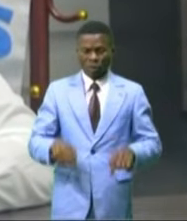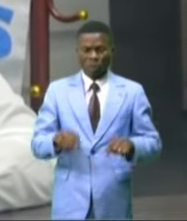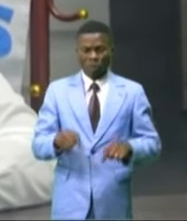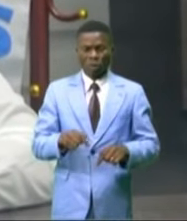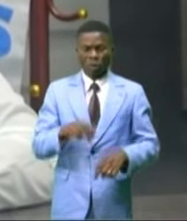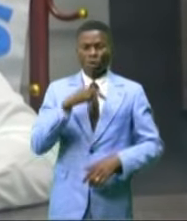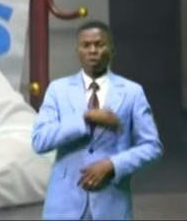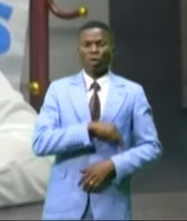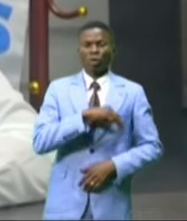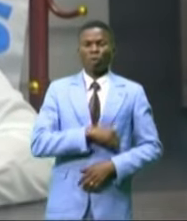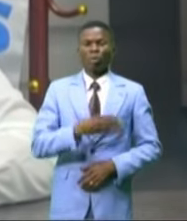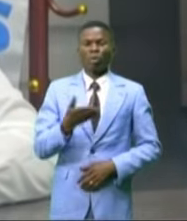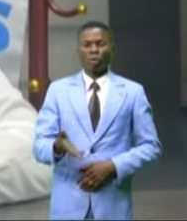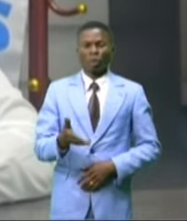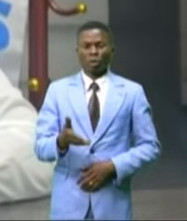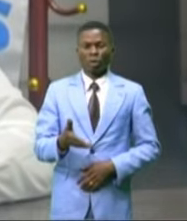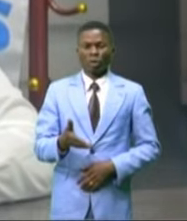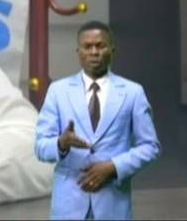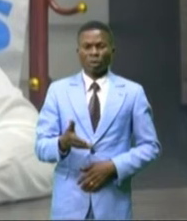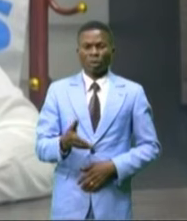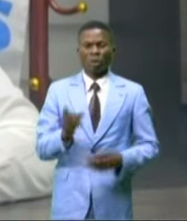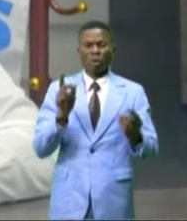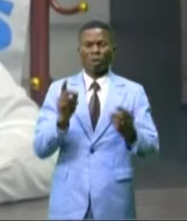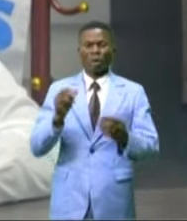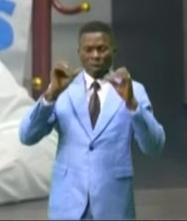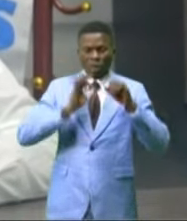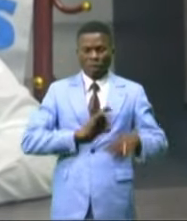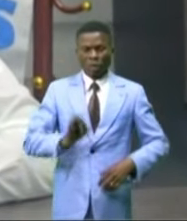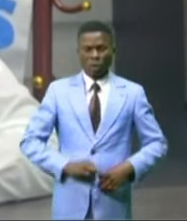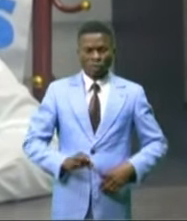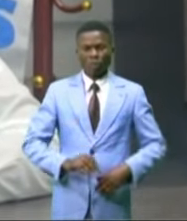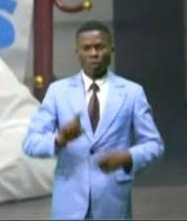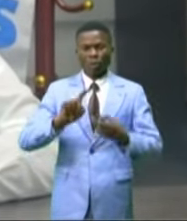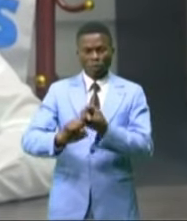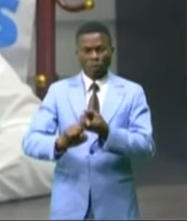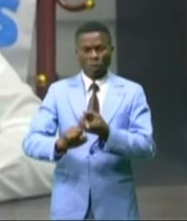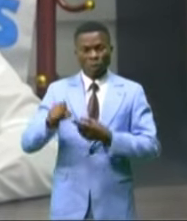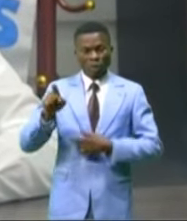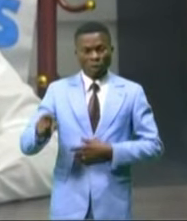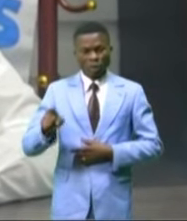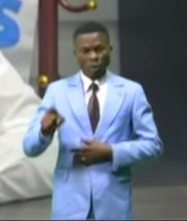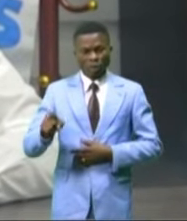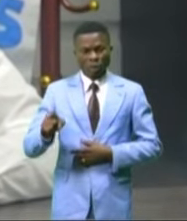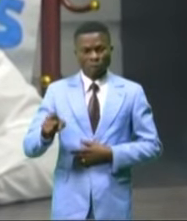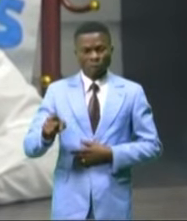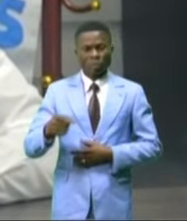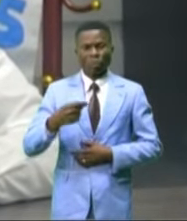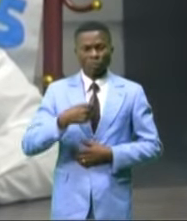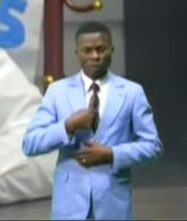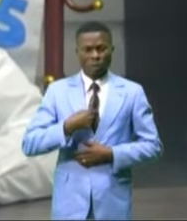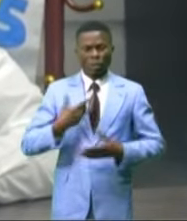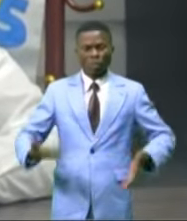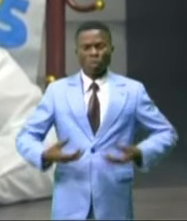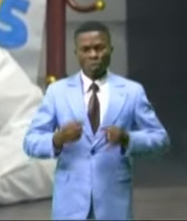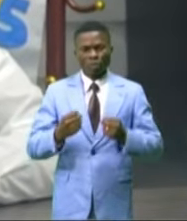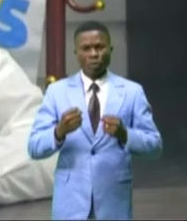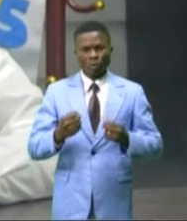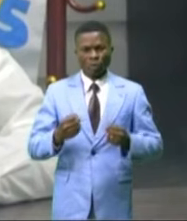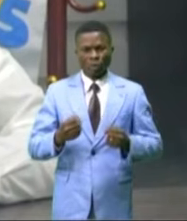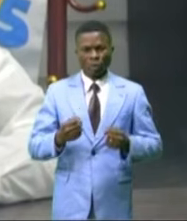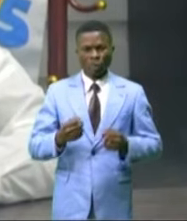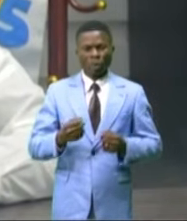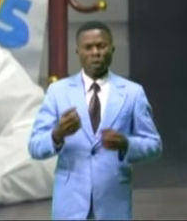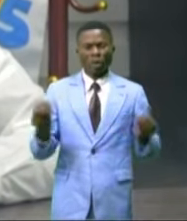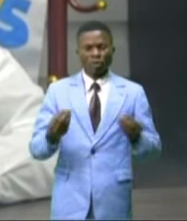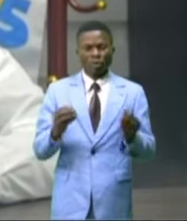mission de confiance est accordé au secrétaire généraltin Kabuya je suis très heureux à mon able avu